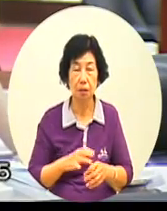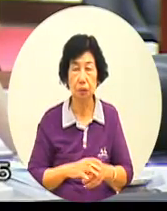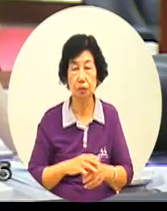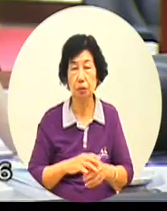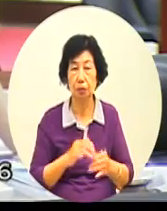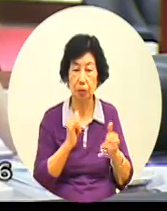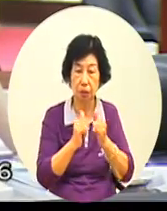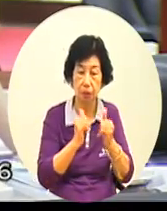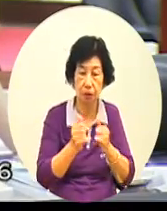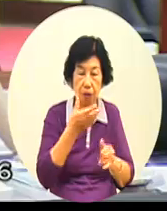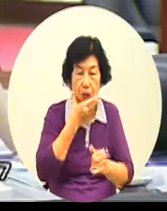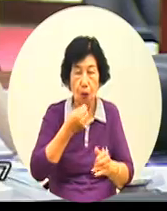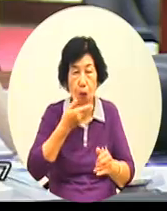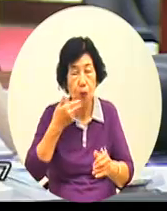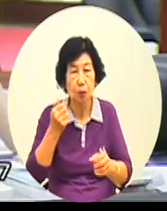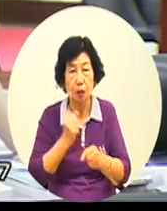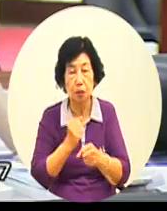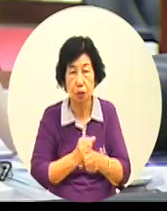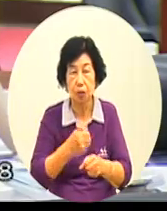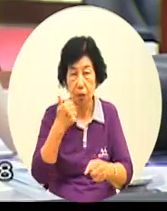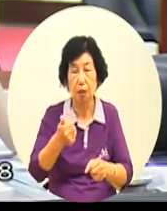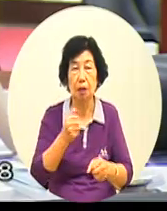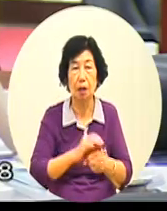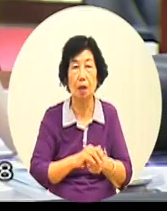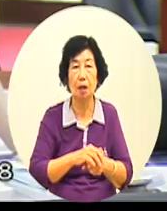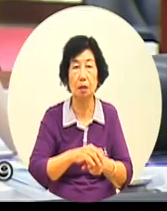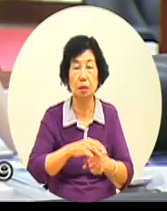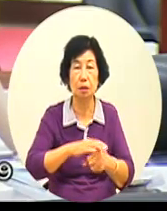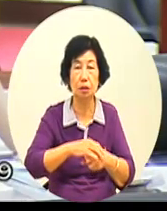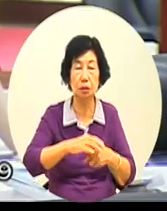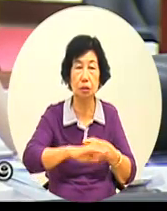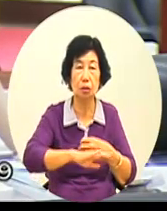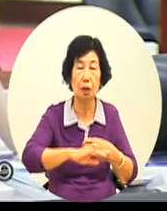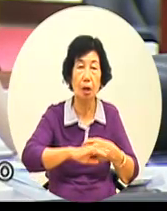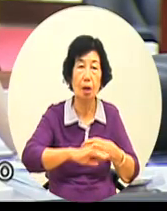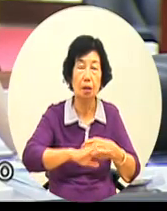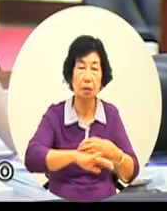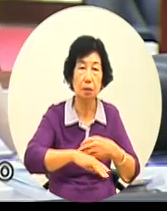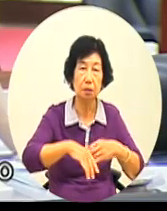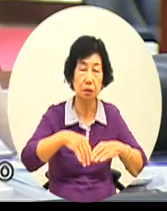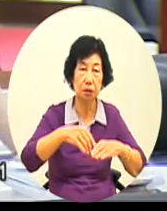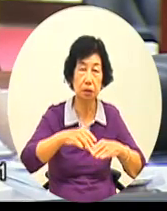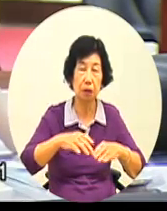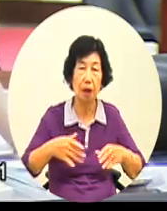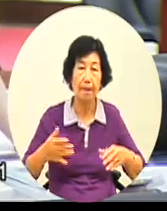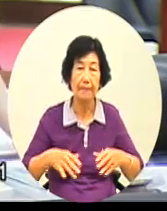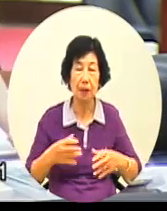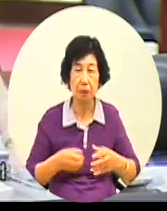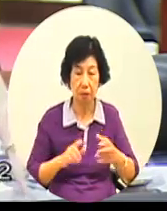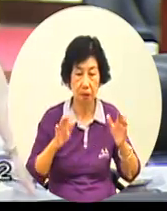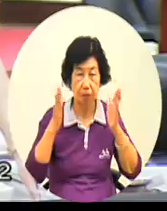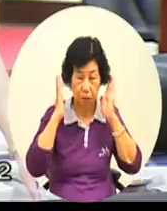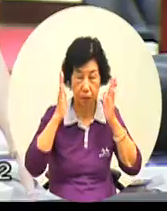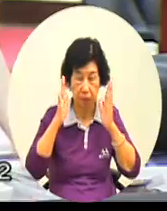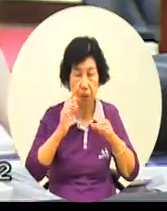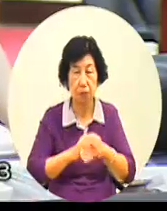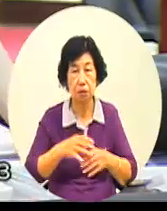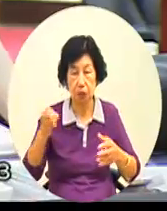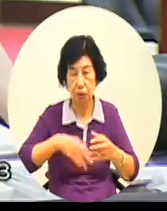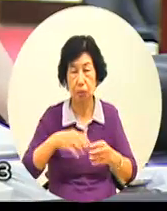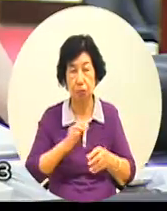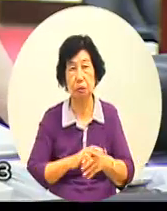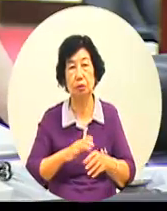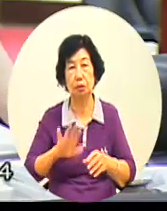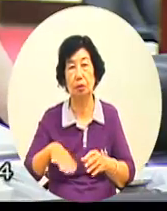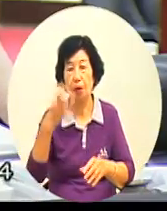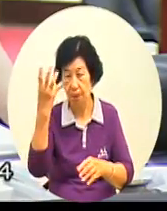好，其实边缘人会减少，独居老人也会减少。那所以这个部分呢，是不是请社